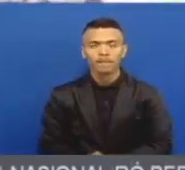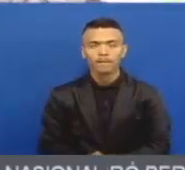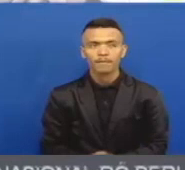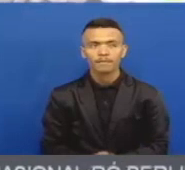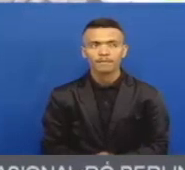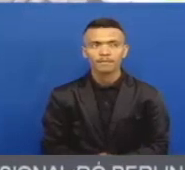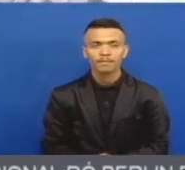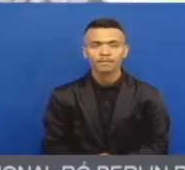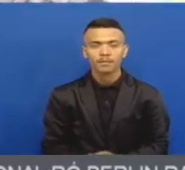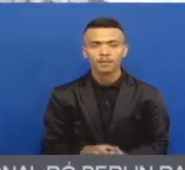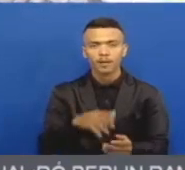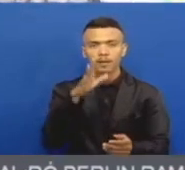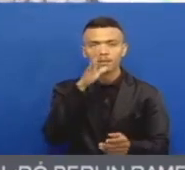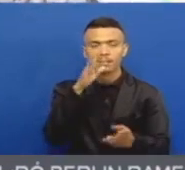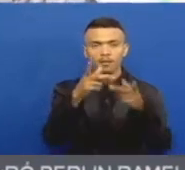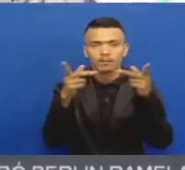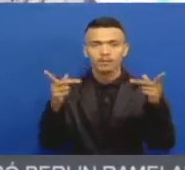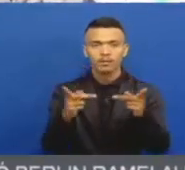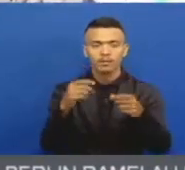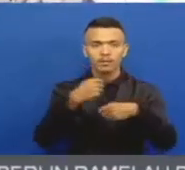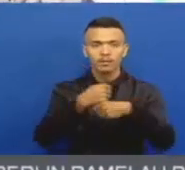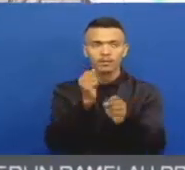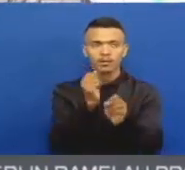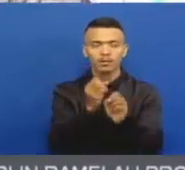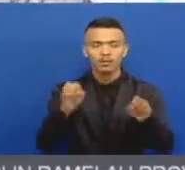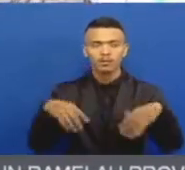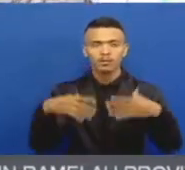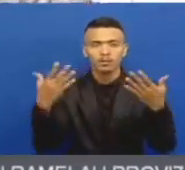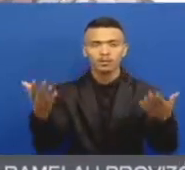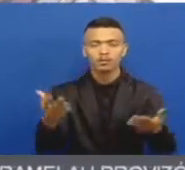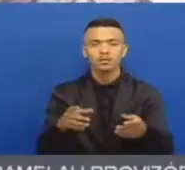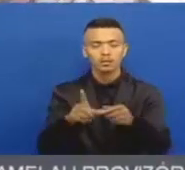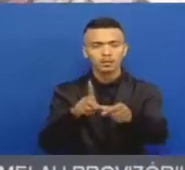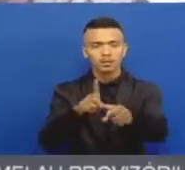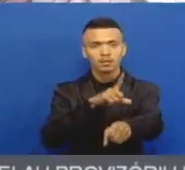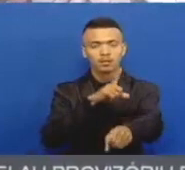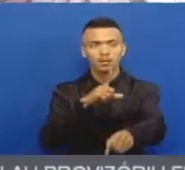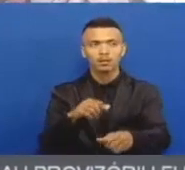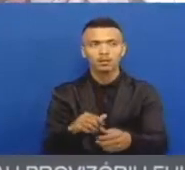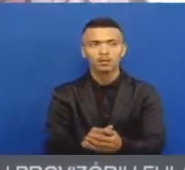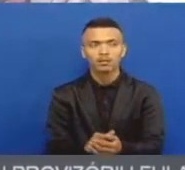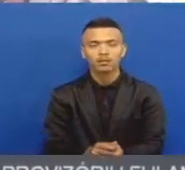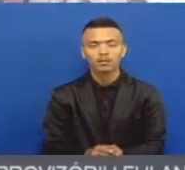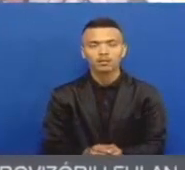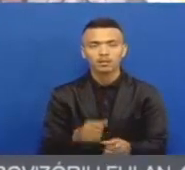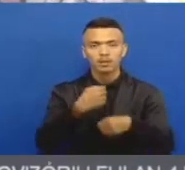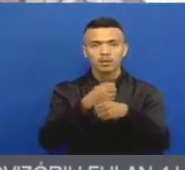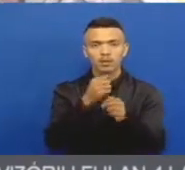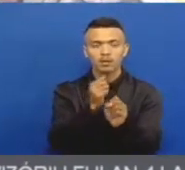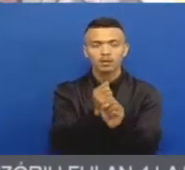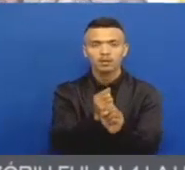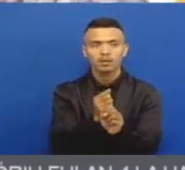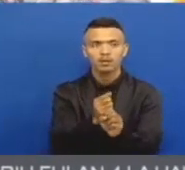Ama ne fatin ne ama halo. Halo ne orben hier ne kliurona. Ah kliurona. Ne ama halo ba atu be diskansa mevdia ni